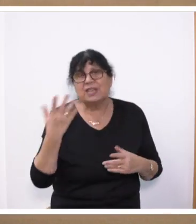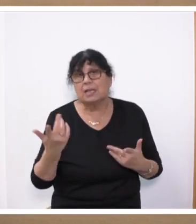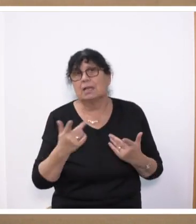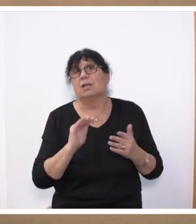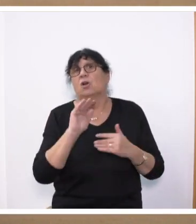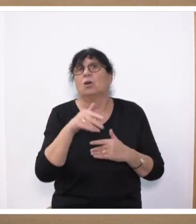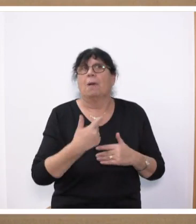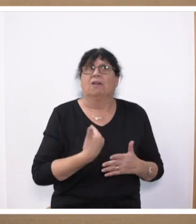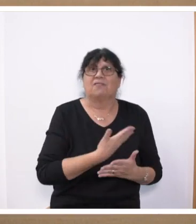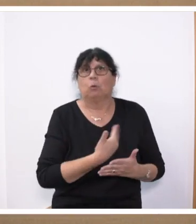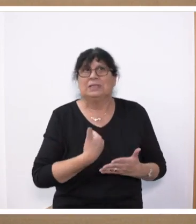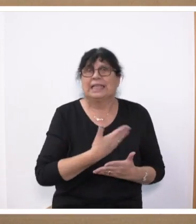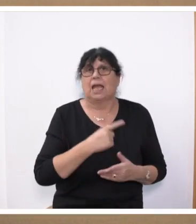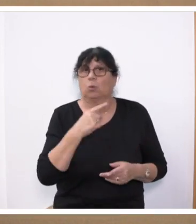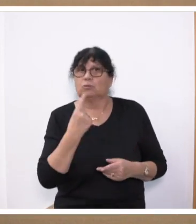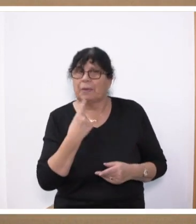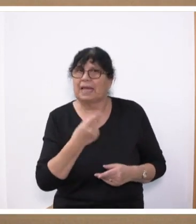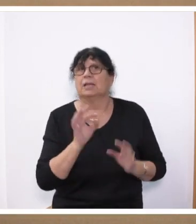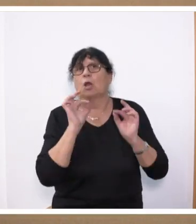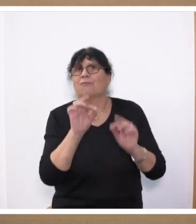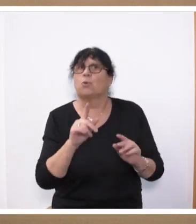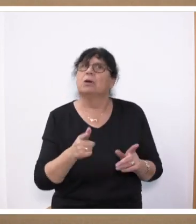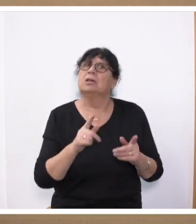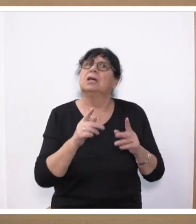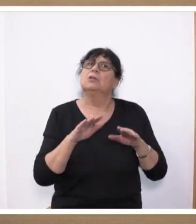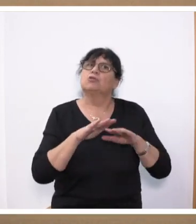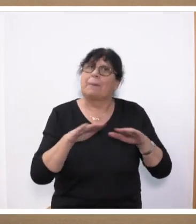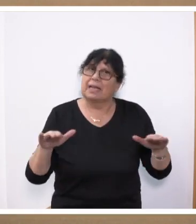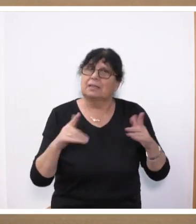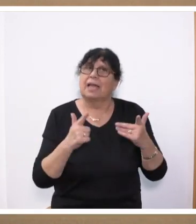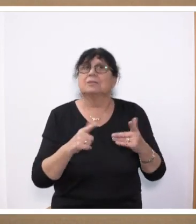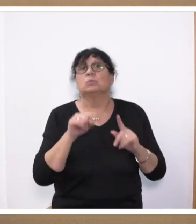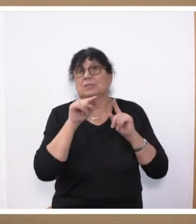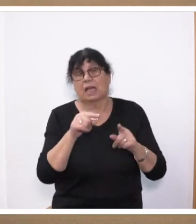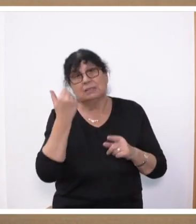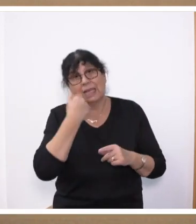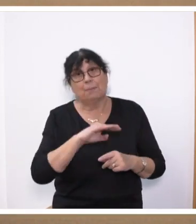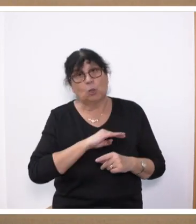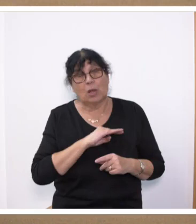über Verunsicherung gesprochen wird, für die angebrachte Stabilität. Und das, liebe Kolleginnen und